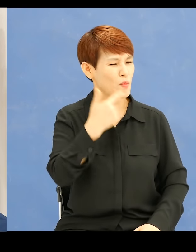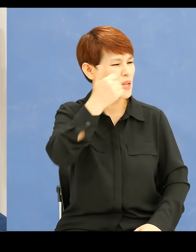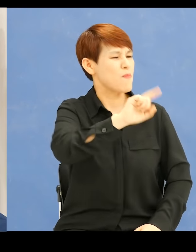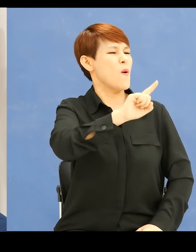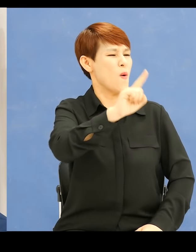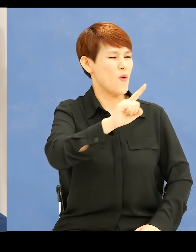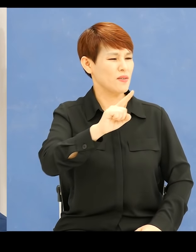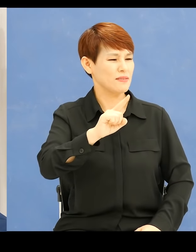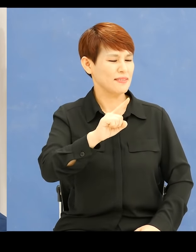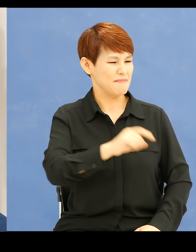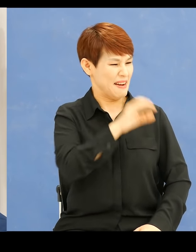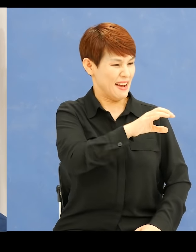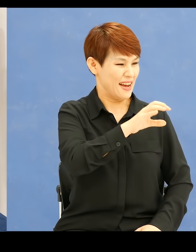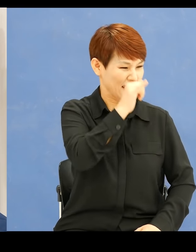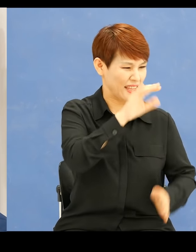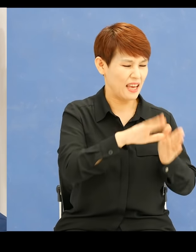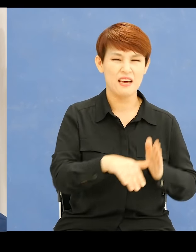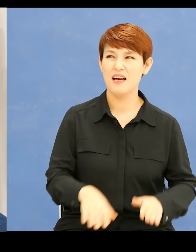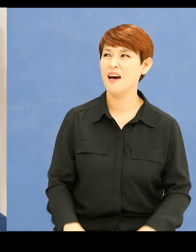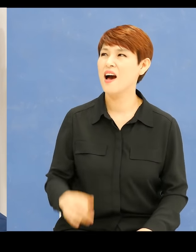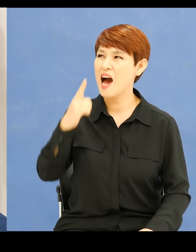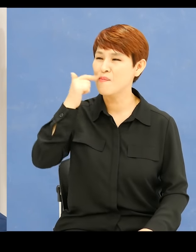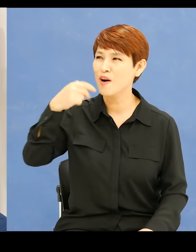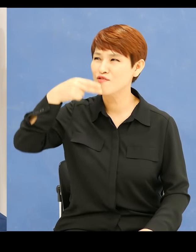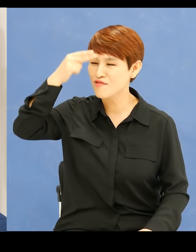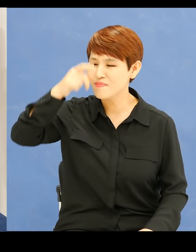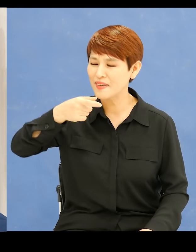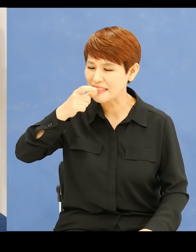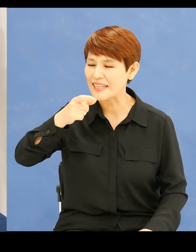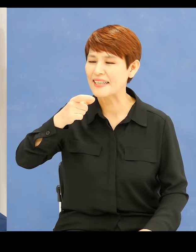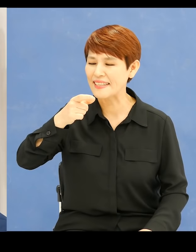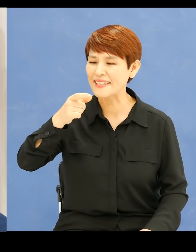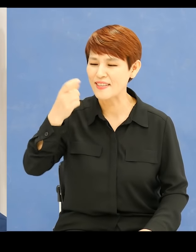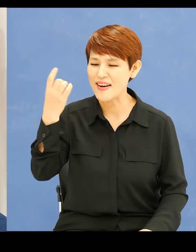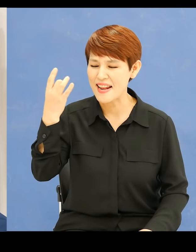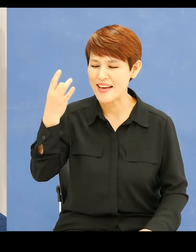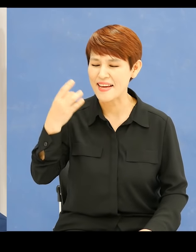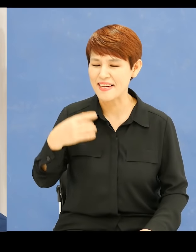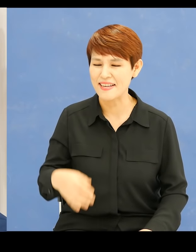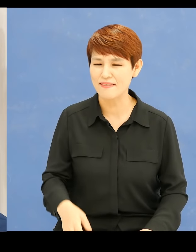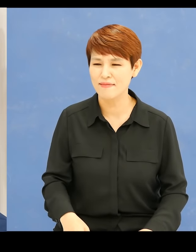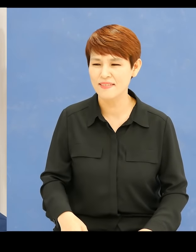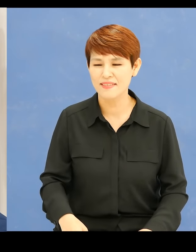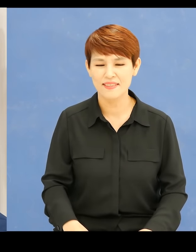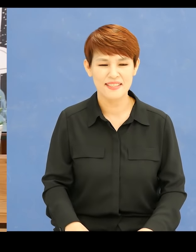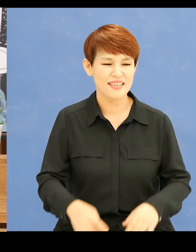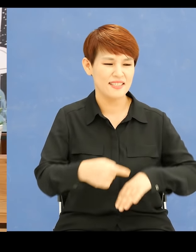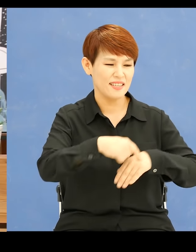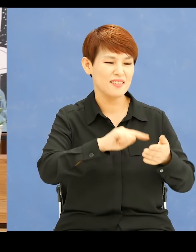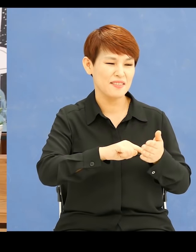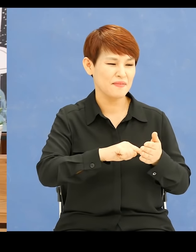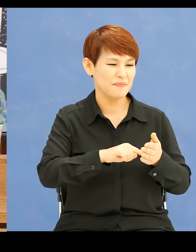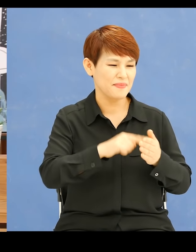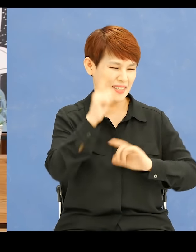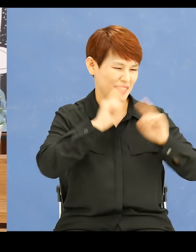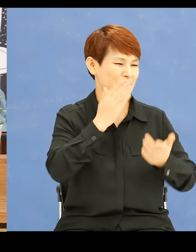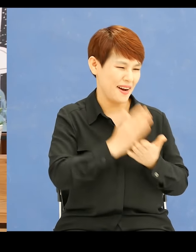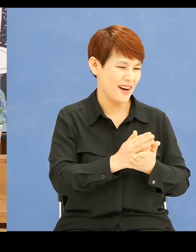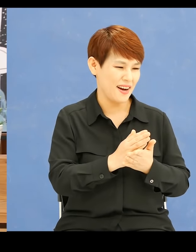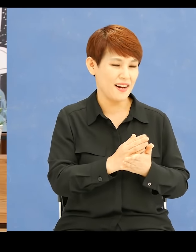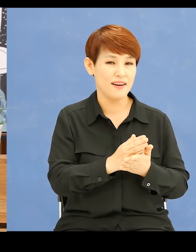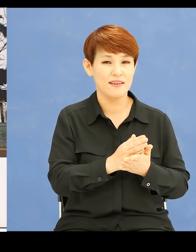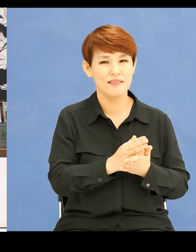되노 이렇게 말하면 아버지 술 먹고 저러시겠지 생각하고 어머나. 마음에 담지 마라. 어머나. 너무